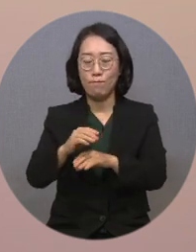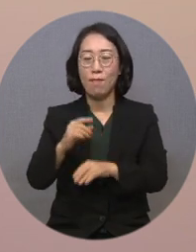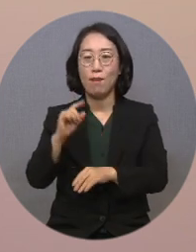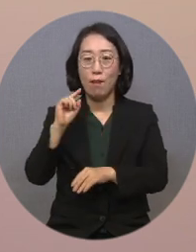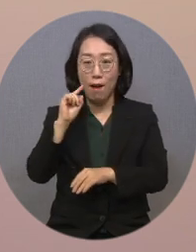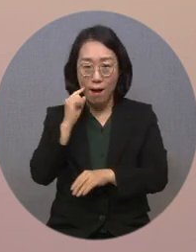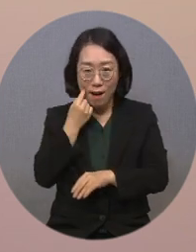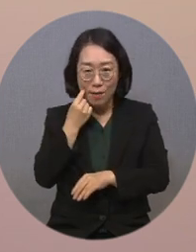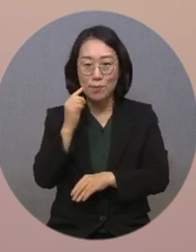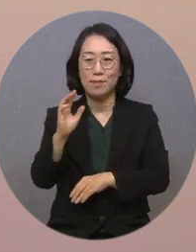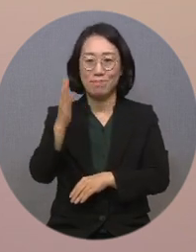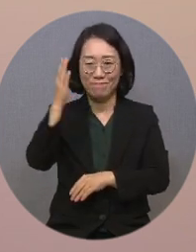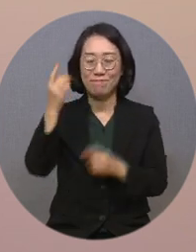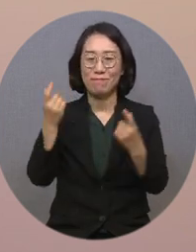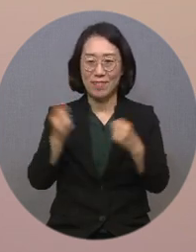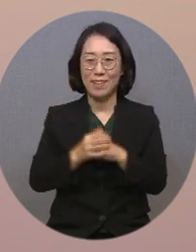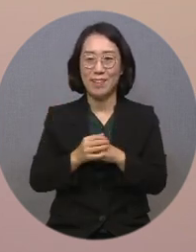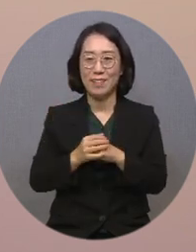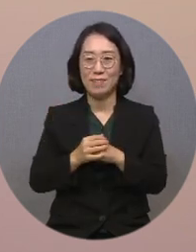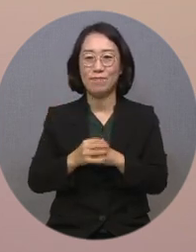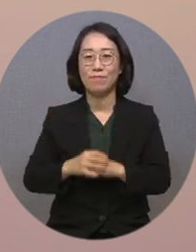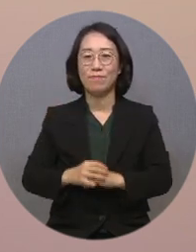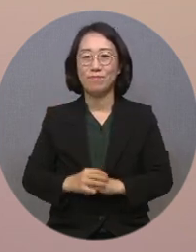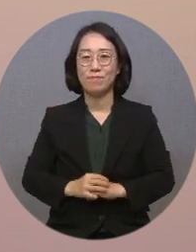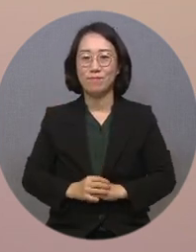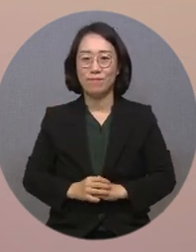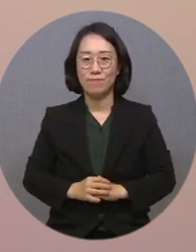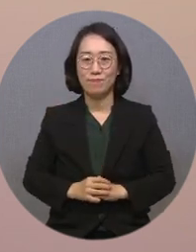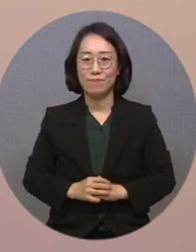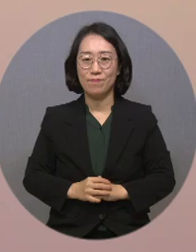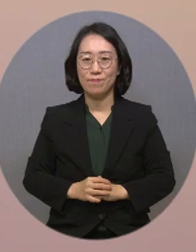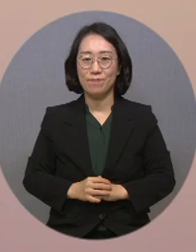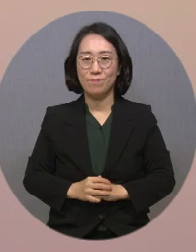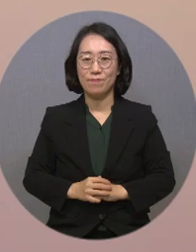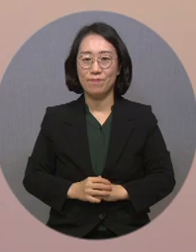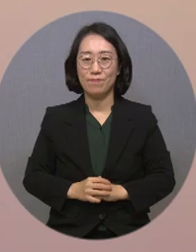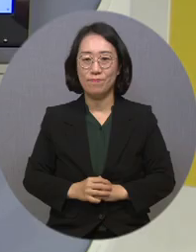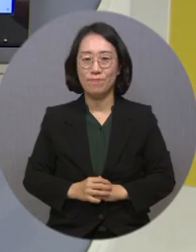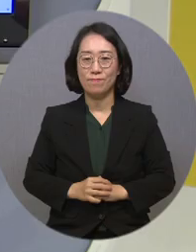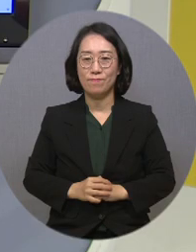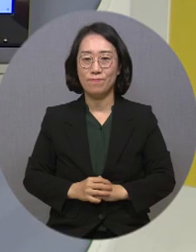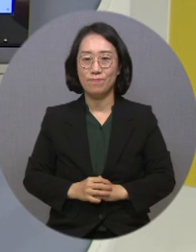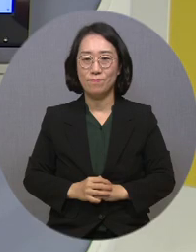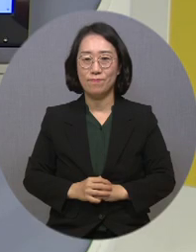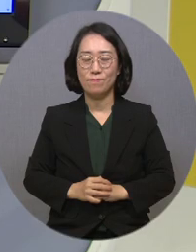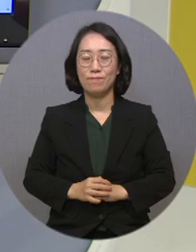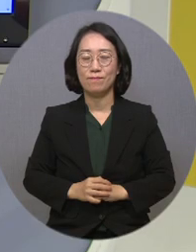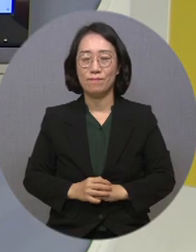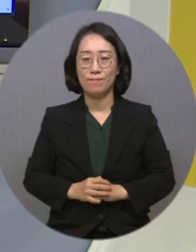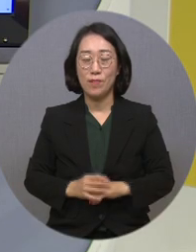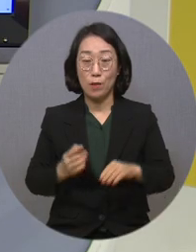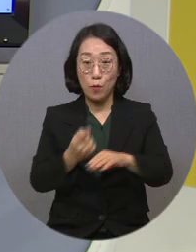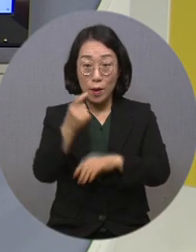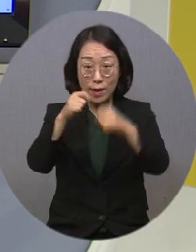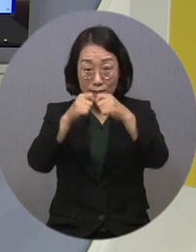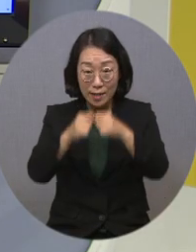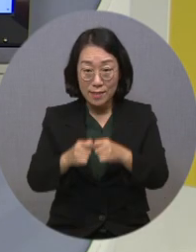한층 돋보이게 하고 있습니다. 복지TV 뉴스 이소영입니다. 이 밖에